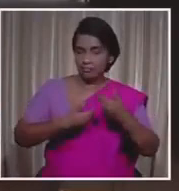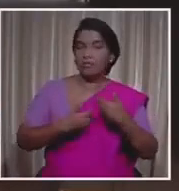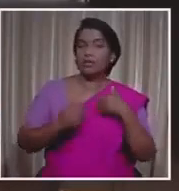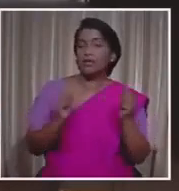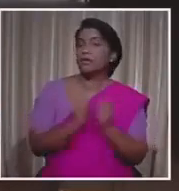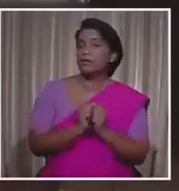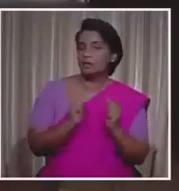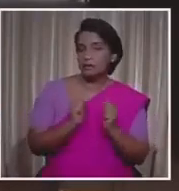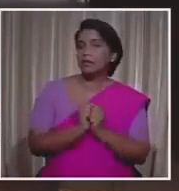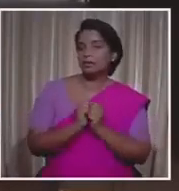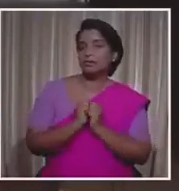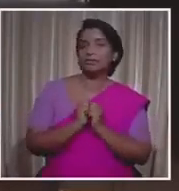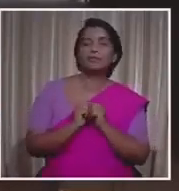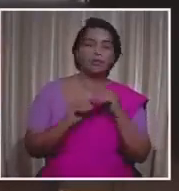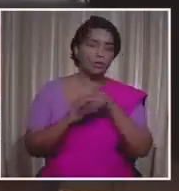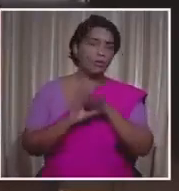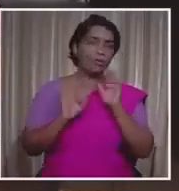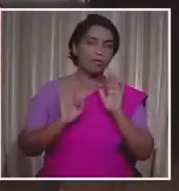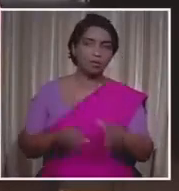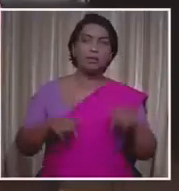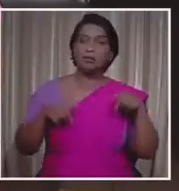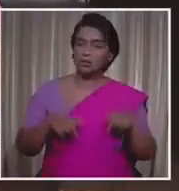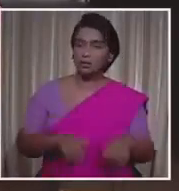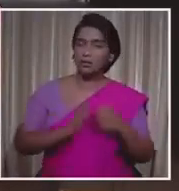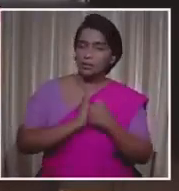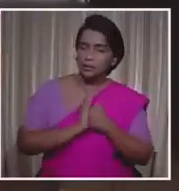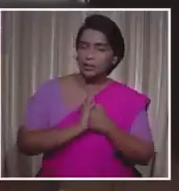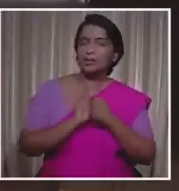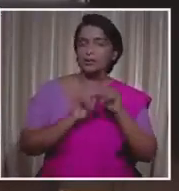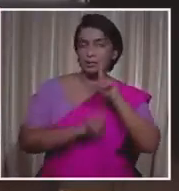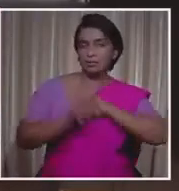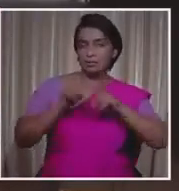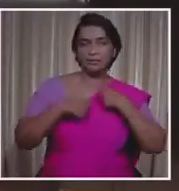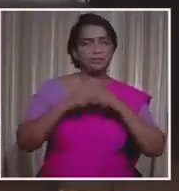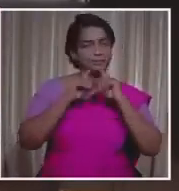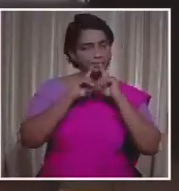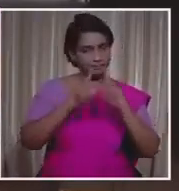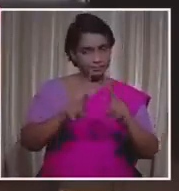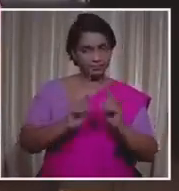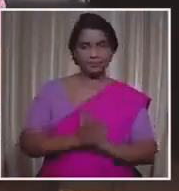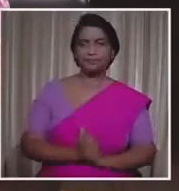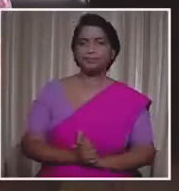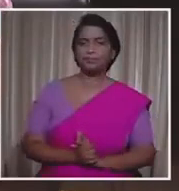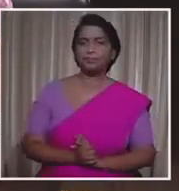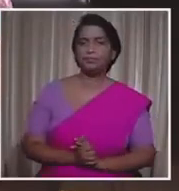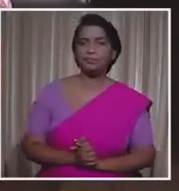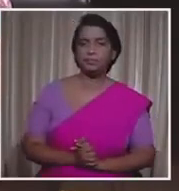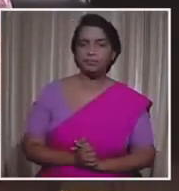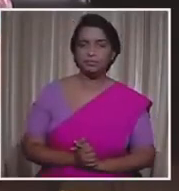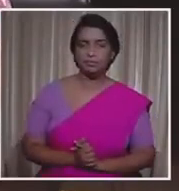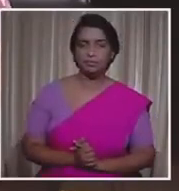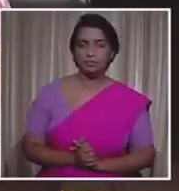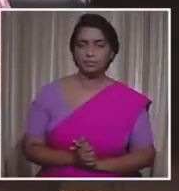කාර්යයේ නිරත විය යුතු බව මෙම ගරු සභාවට දන්වනු කැමැත්තෙමි.